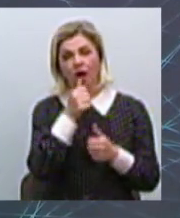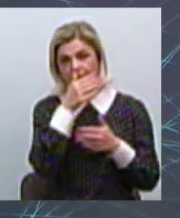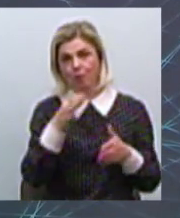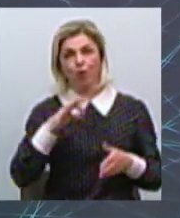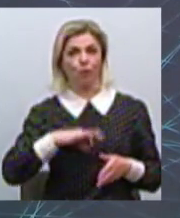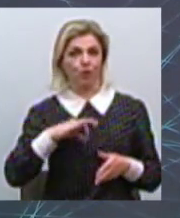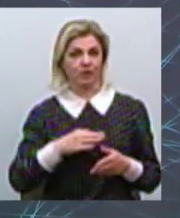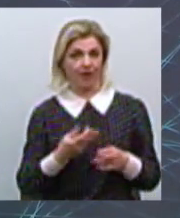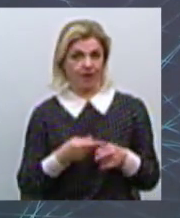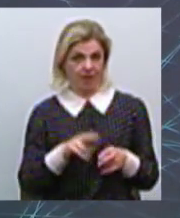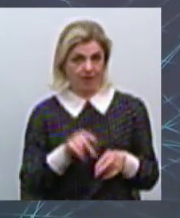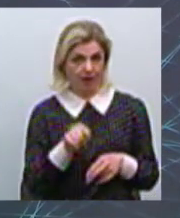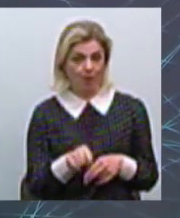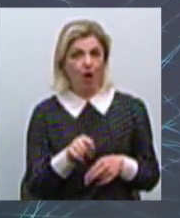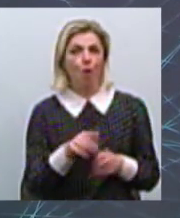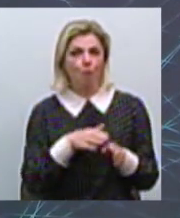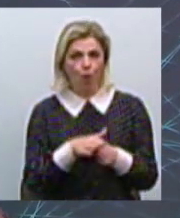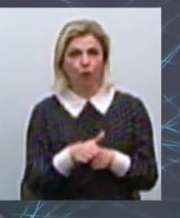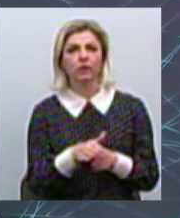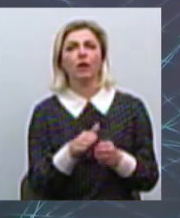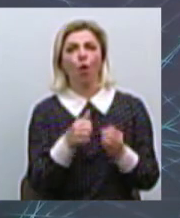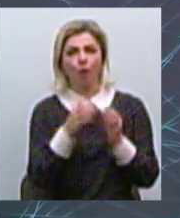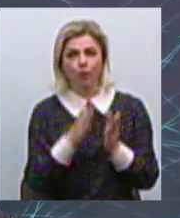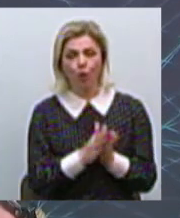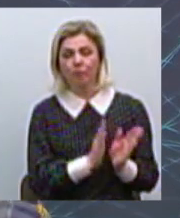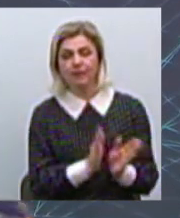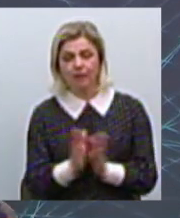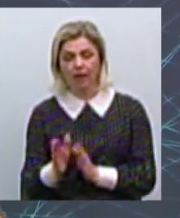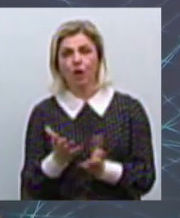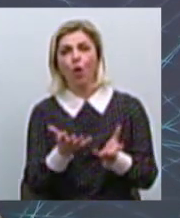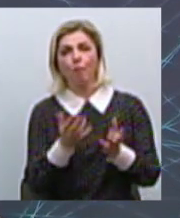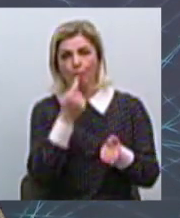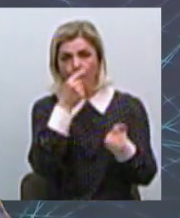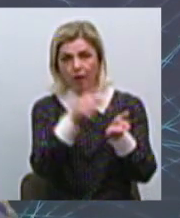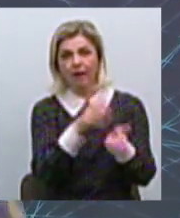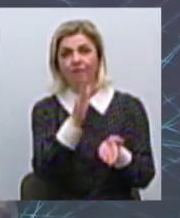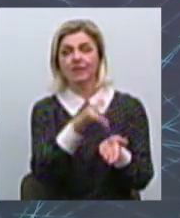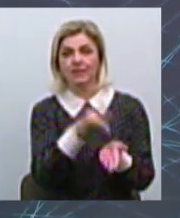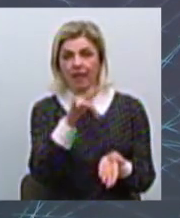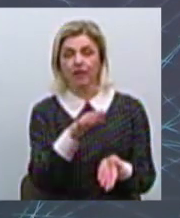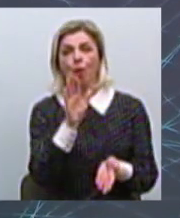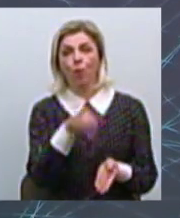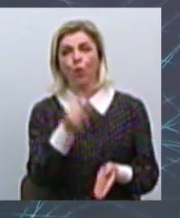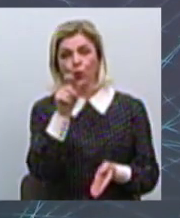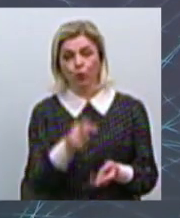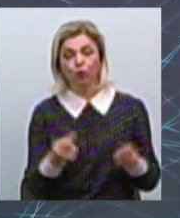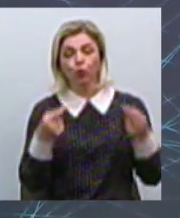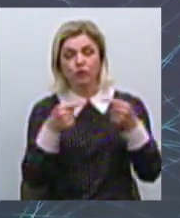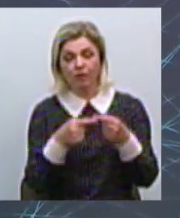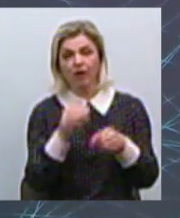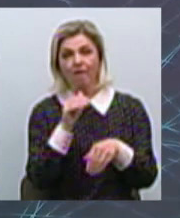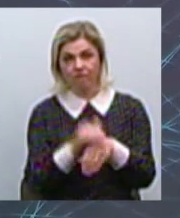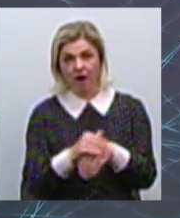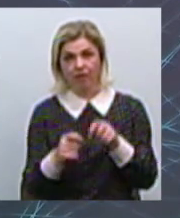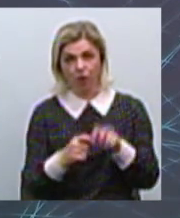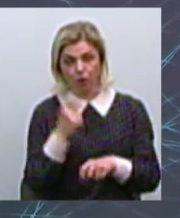бо повний цикл – це потрапляння цієї інформації до центру обробки даних, потім людина встановлює сам факт